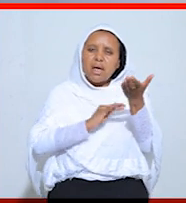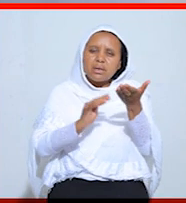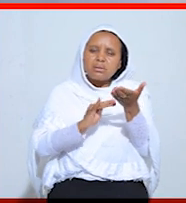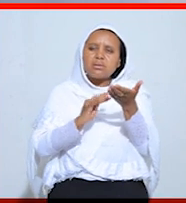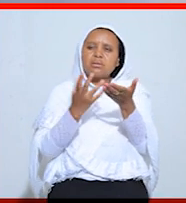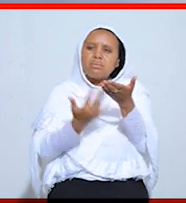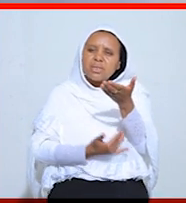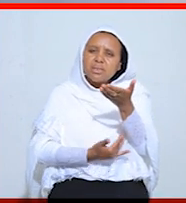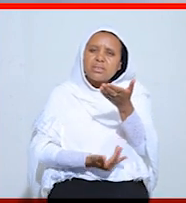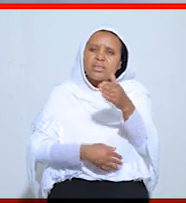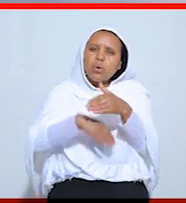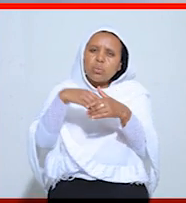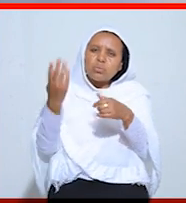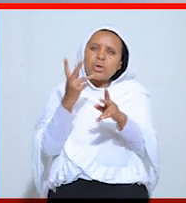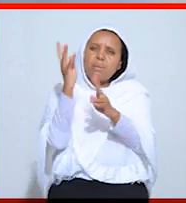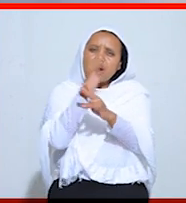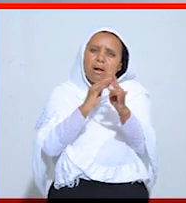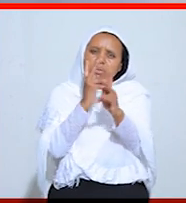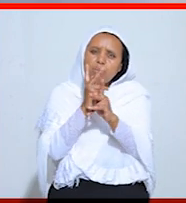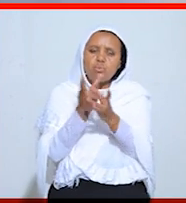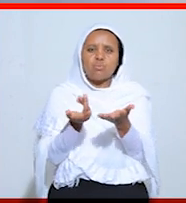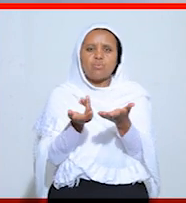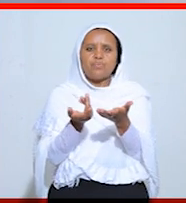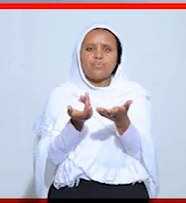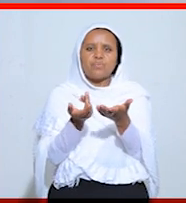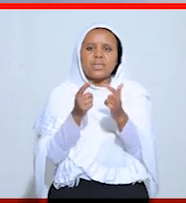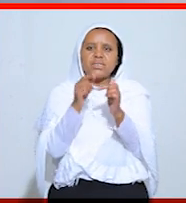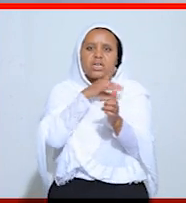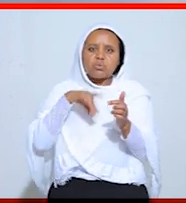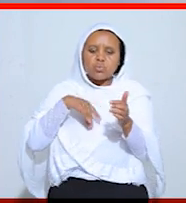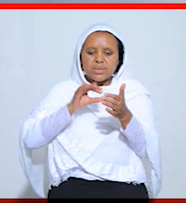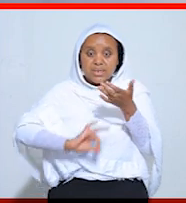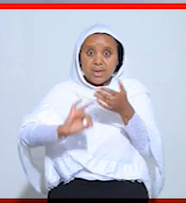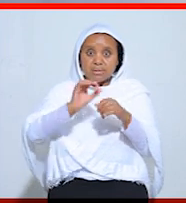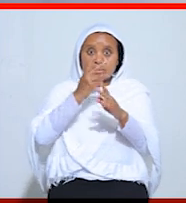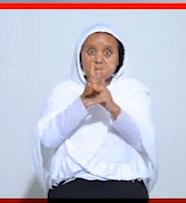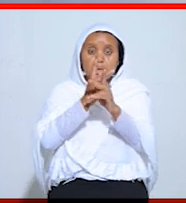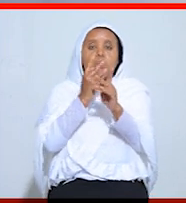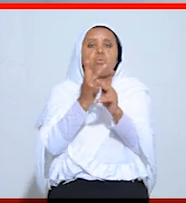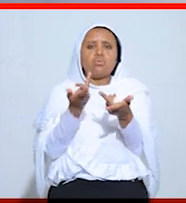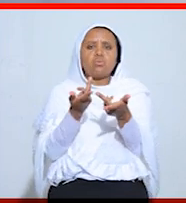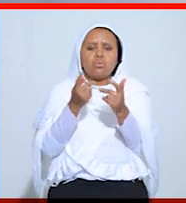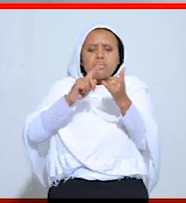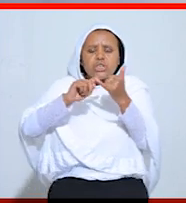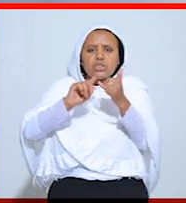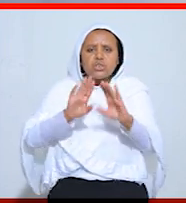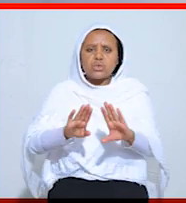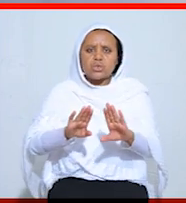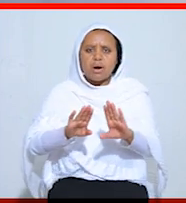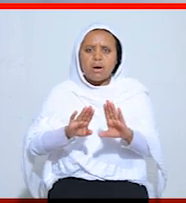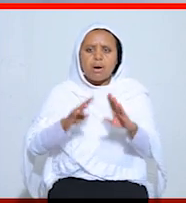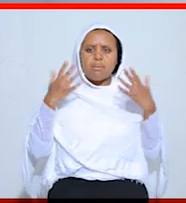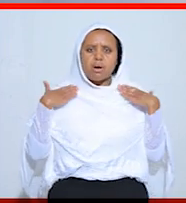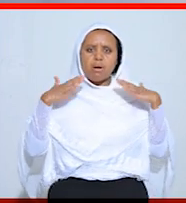ይያወጡ ከመከራ እየጠበቁ እስከ ክርስቶስ ልደት ድረስ ጠበቁ።